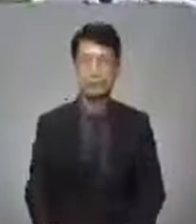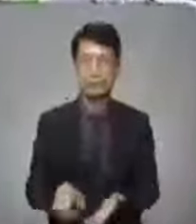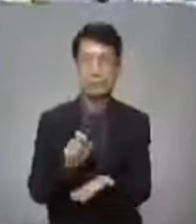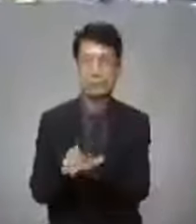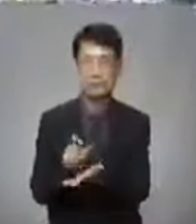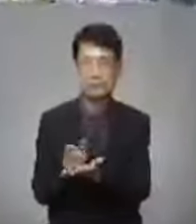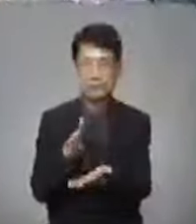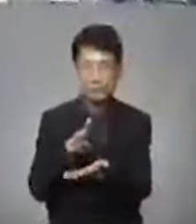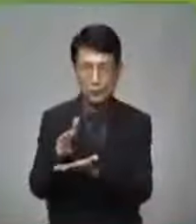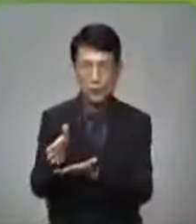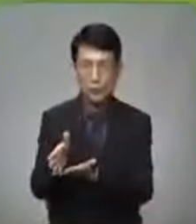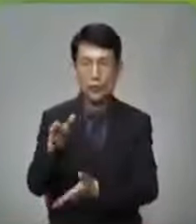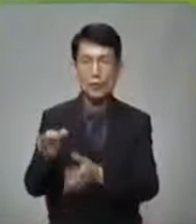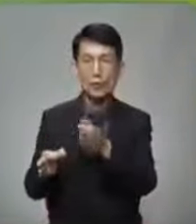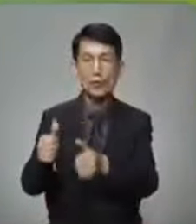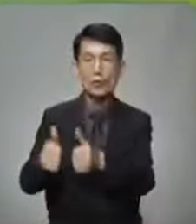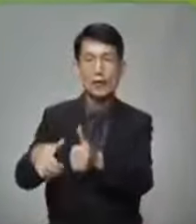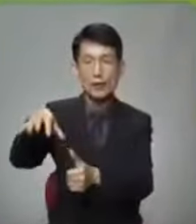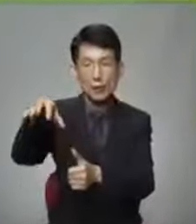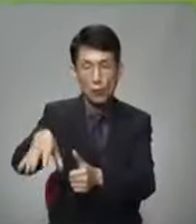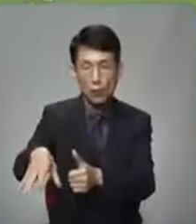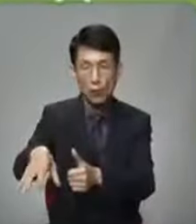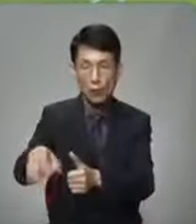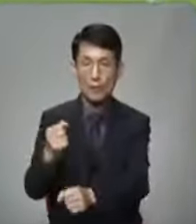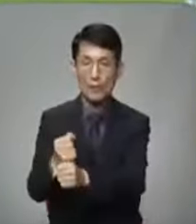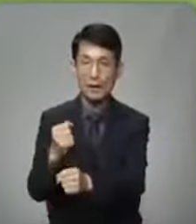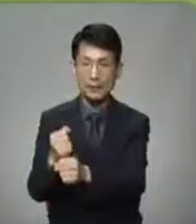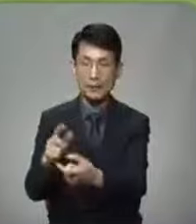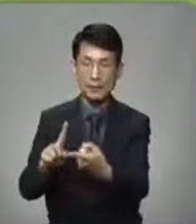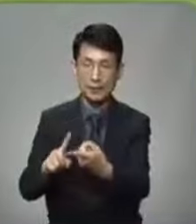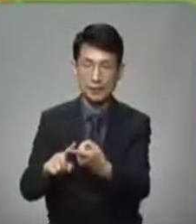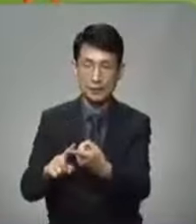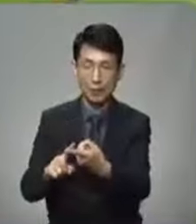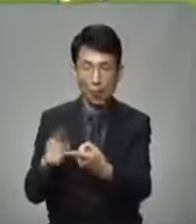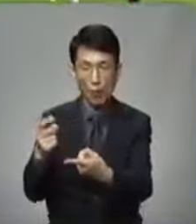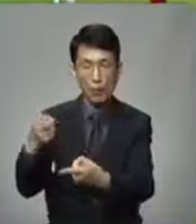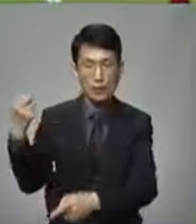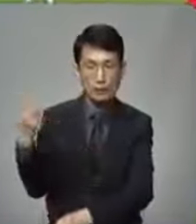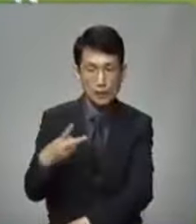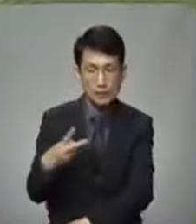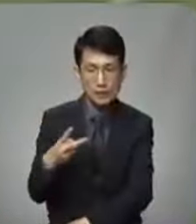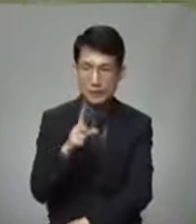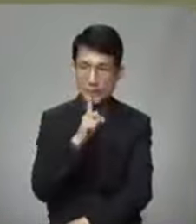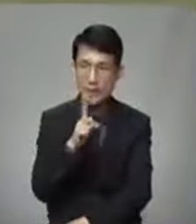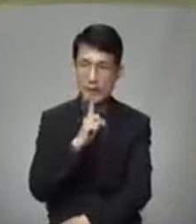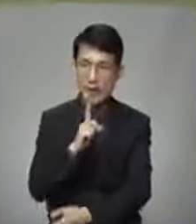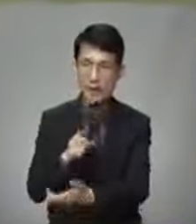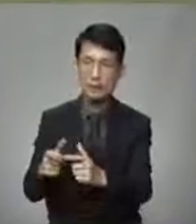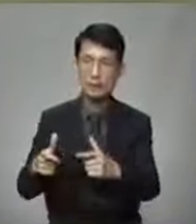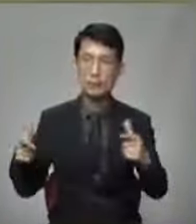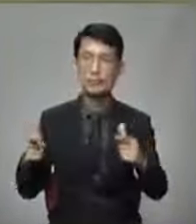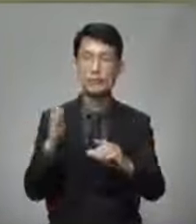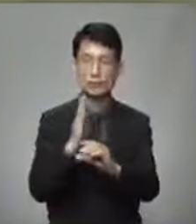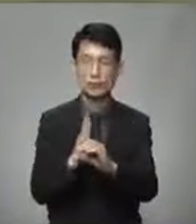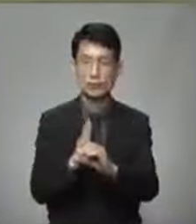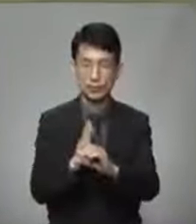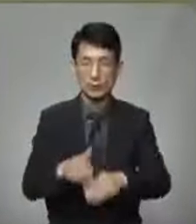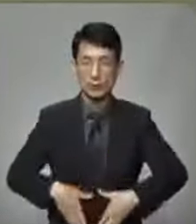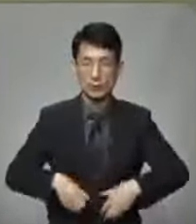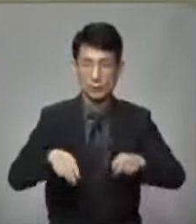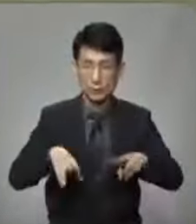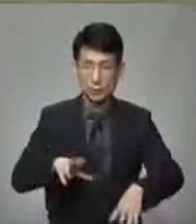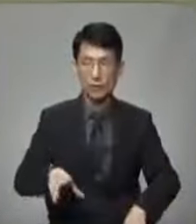경기장 유치도 다시 수면 위로 올라서는 분위기입니다. 최근 춘천시는 축구 전용 경기장을 만들겠다는